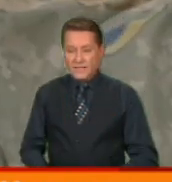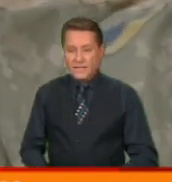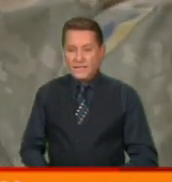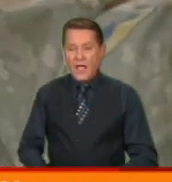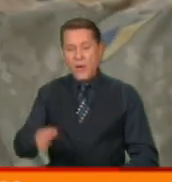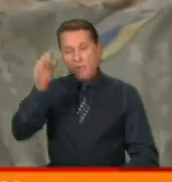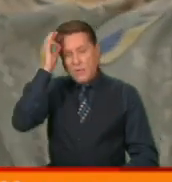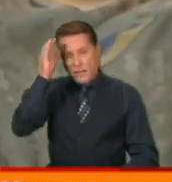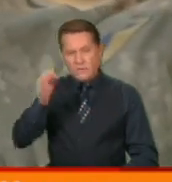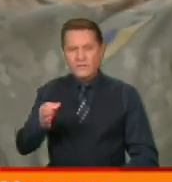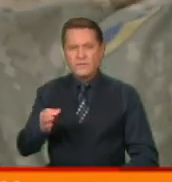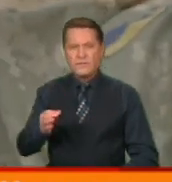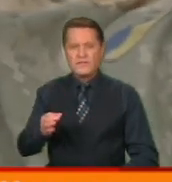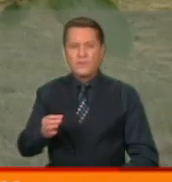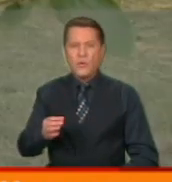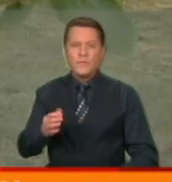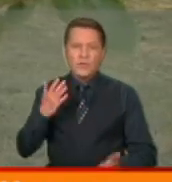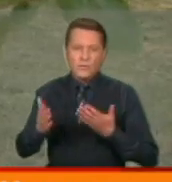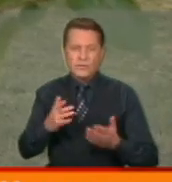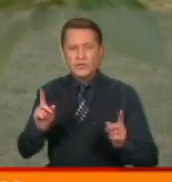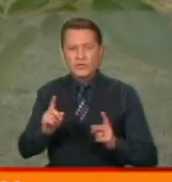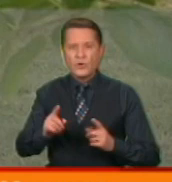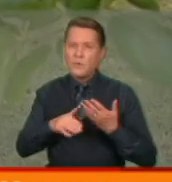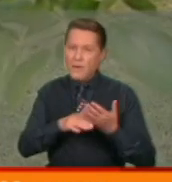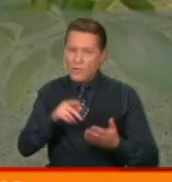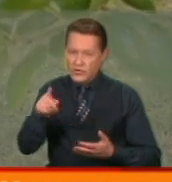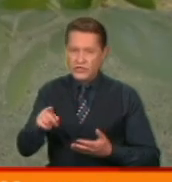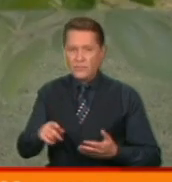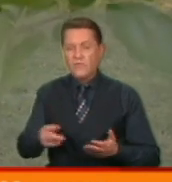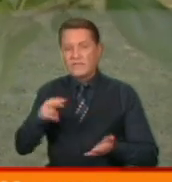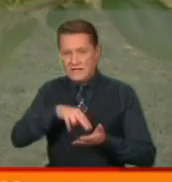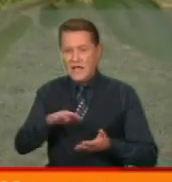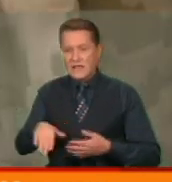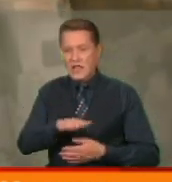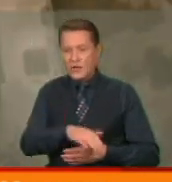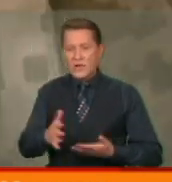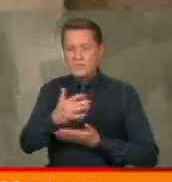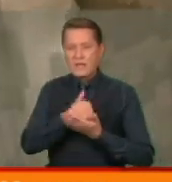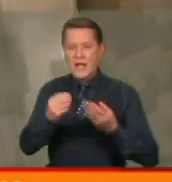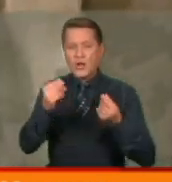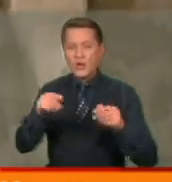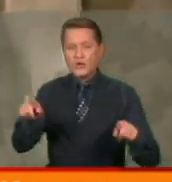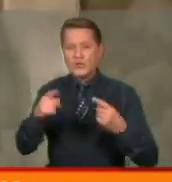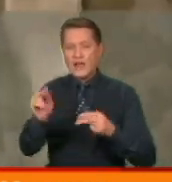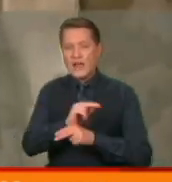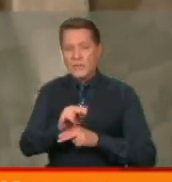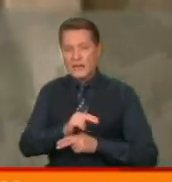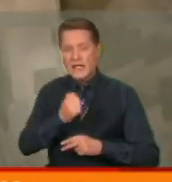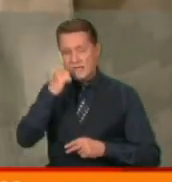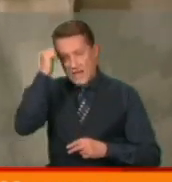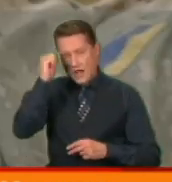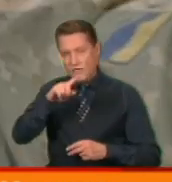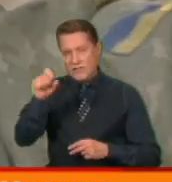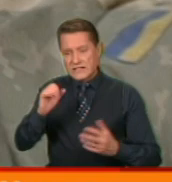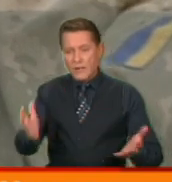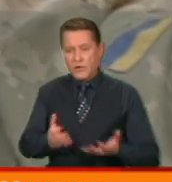може вспомнити щось, стане по нові. Його рідні і знайомі теж збирали Олександру Петраківському гроші на реабілітацію. Дякували за